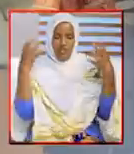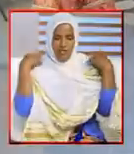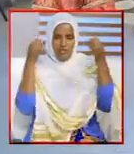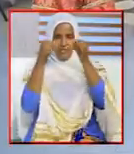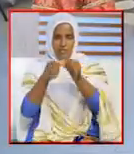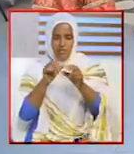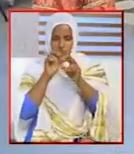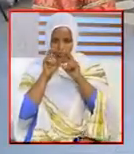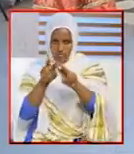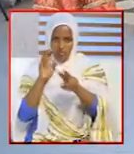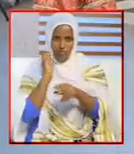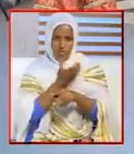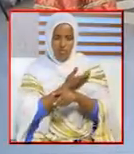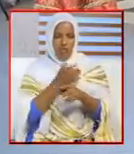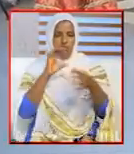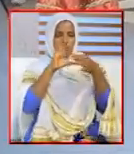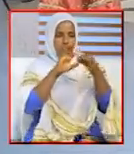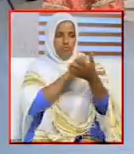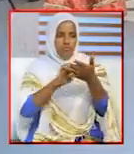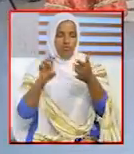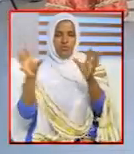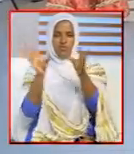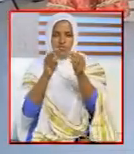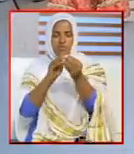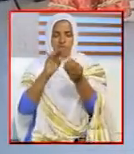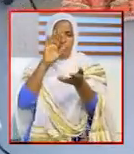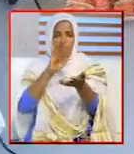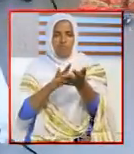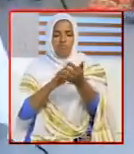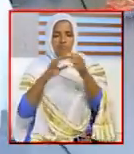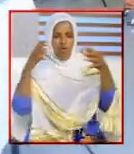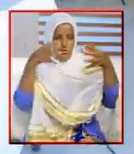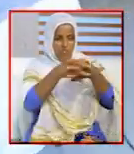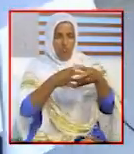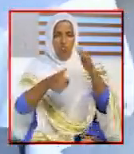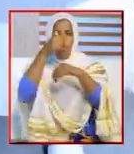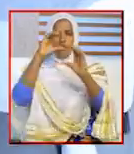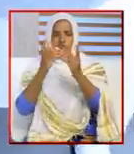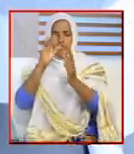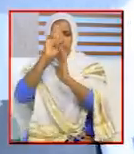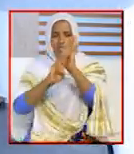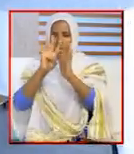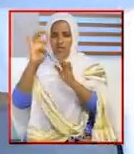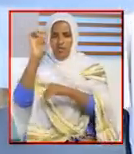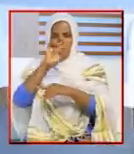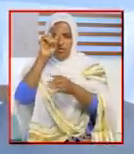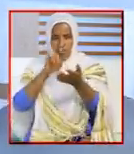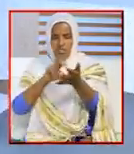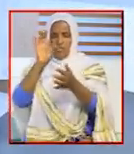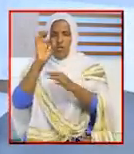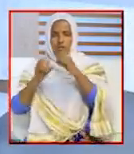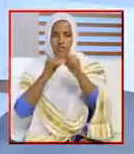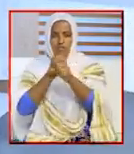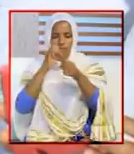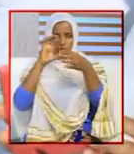እንደምን ሰነበታችሁ ተመልካቾቻችን። በማኅበረ ቅዱሳን የግቢ ጉባኤያት ማደራጃና ማስተባበሪያውና ክፍል ሰኔ 4 ቀን 2009